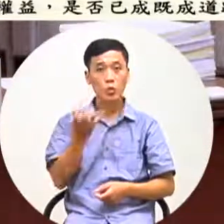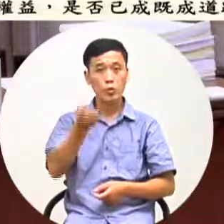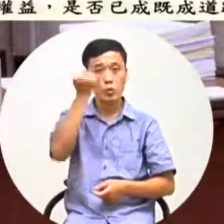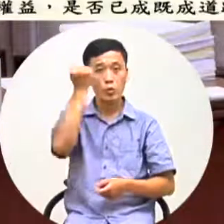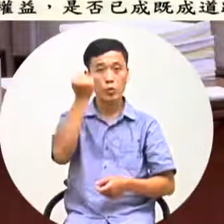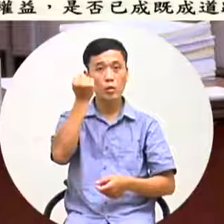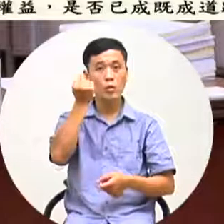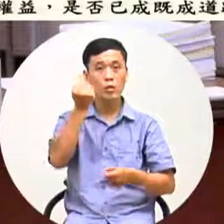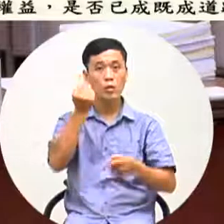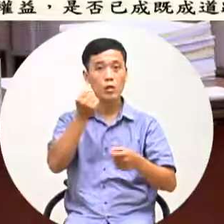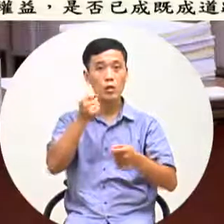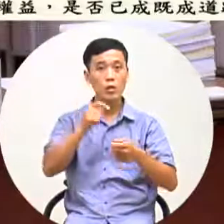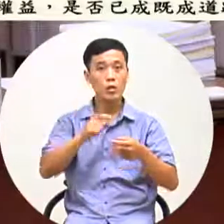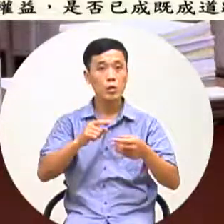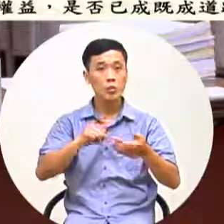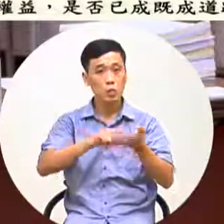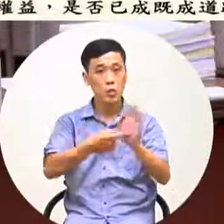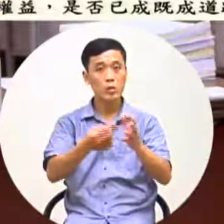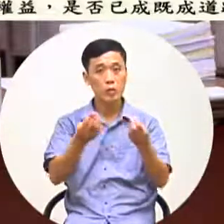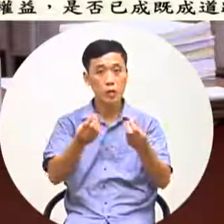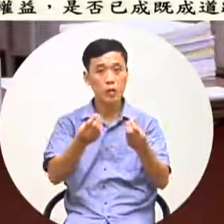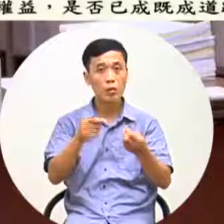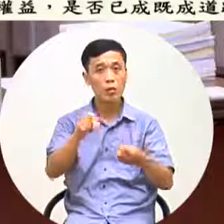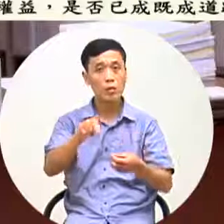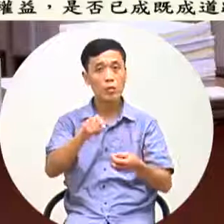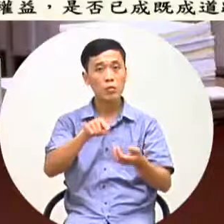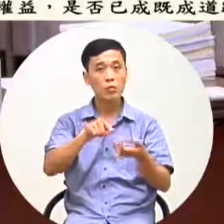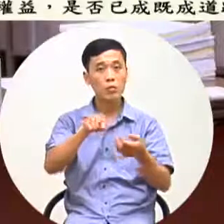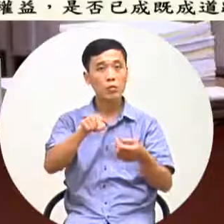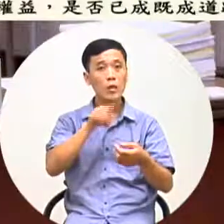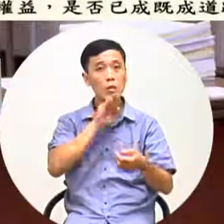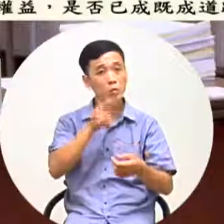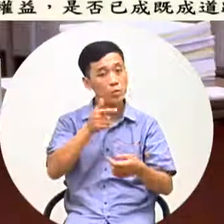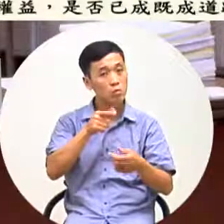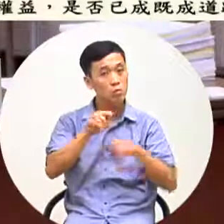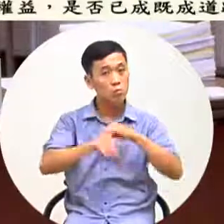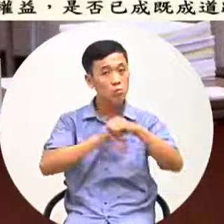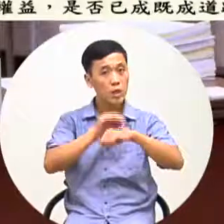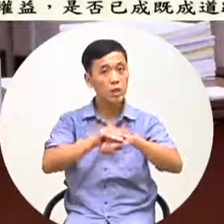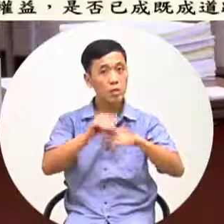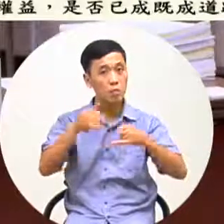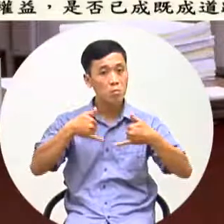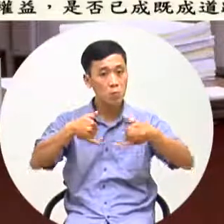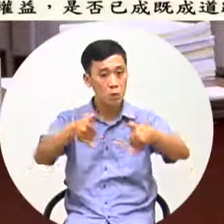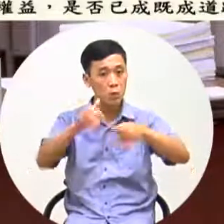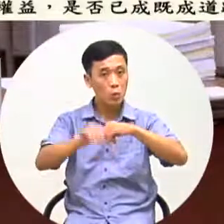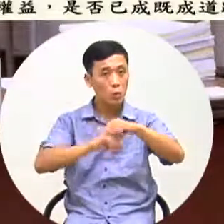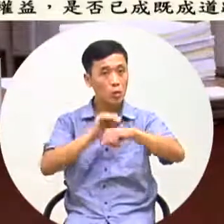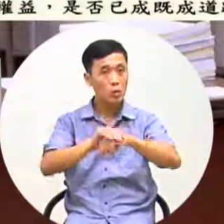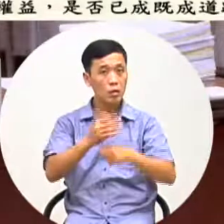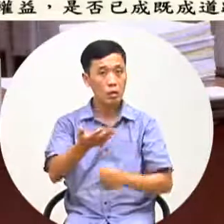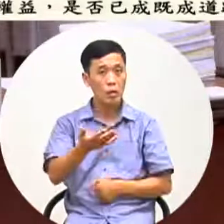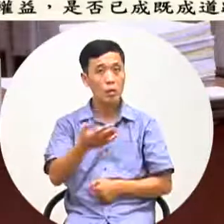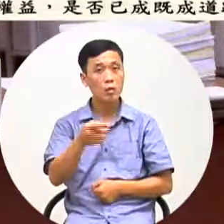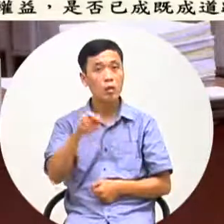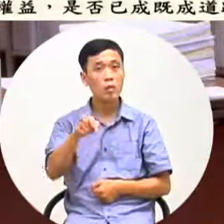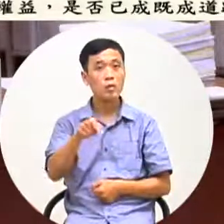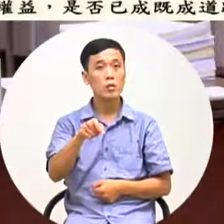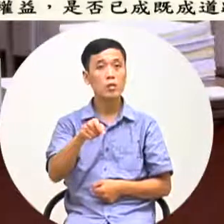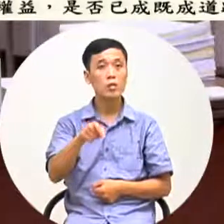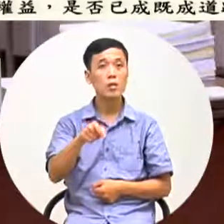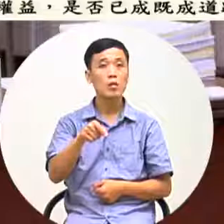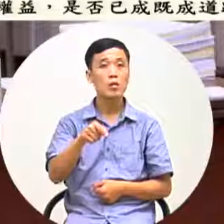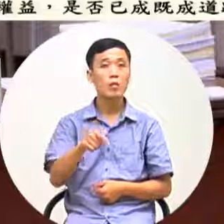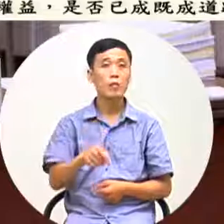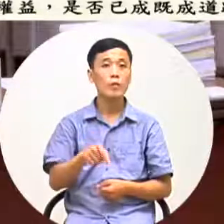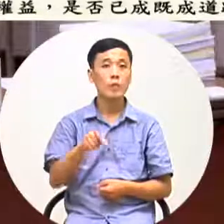道路，经过三十栋后啊。因家己发现了，听哇，因啊同意书来伪造，啊，你